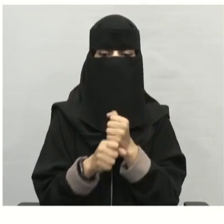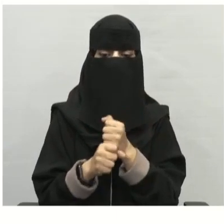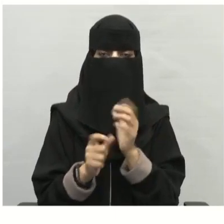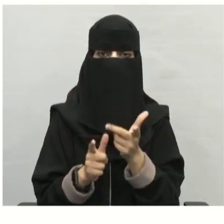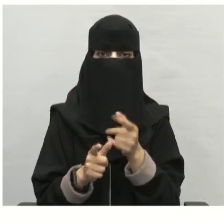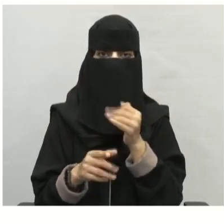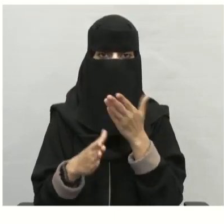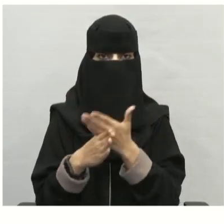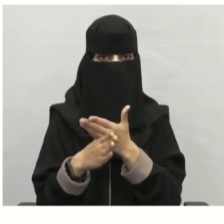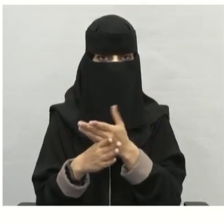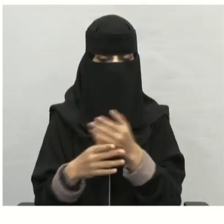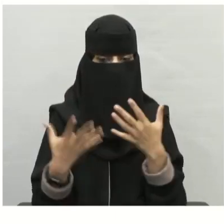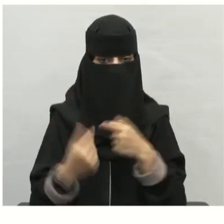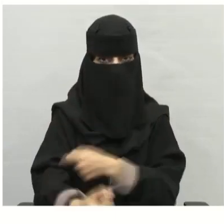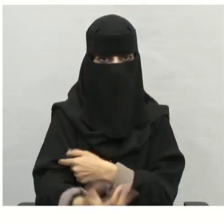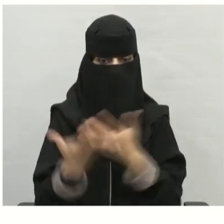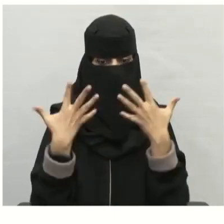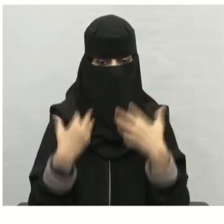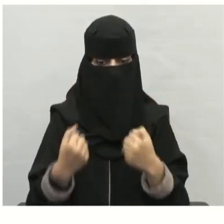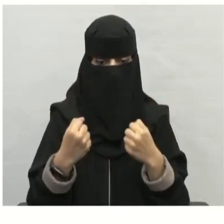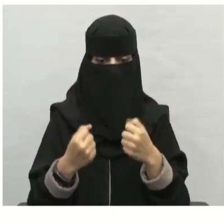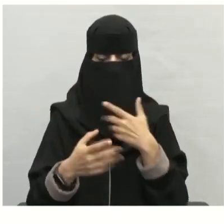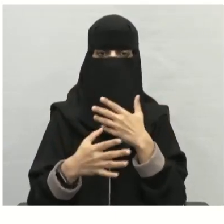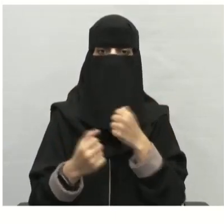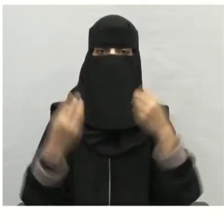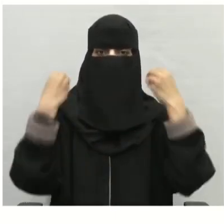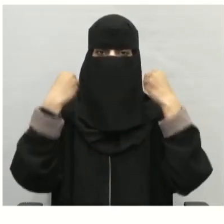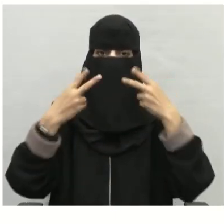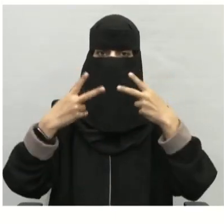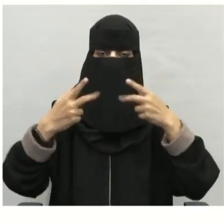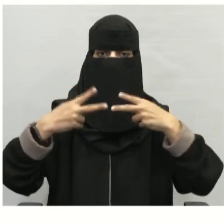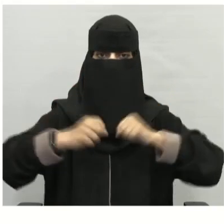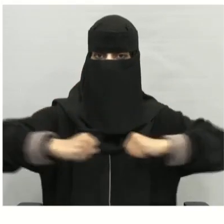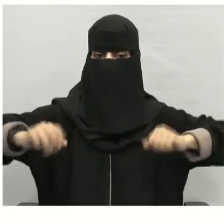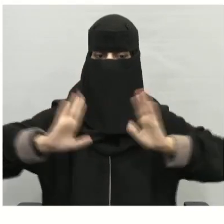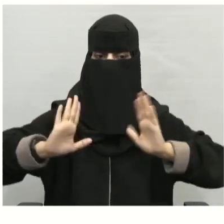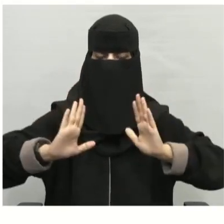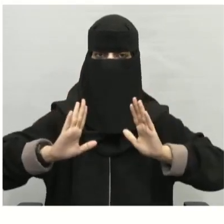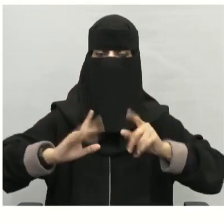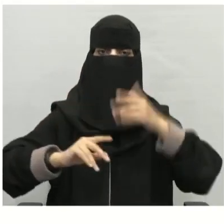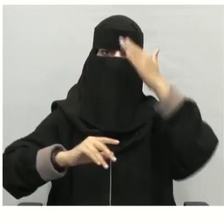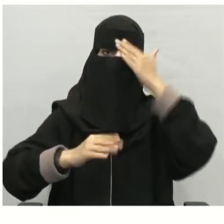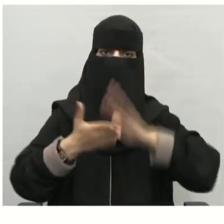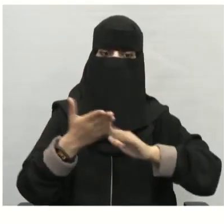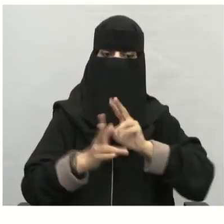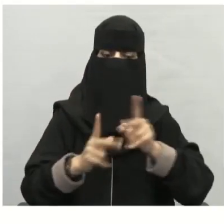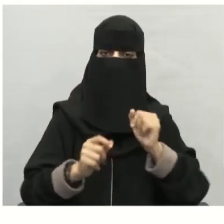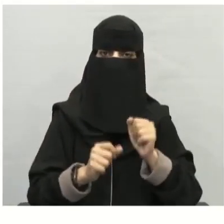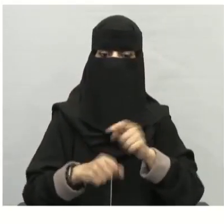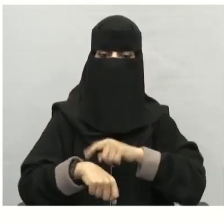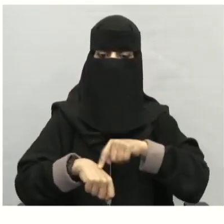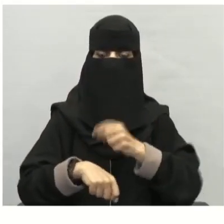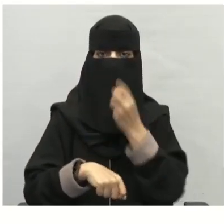هل من اجل الصحه المحافظه على الصحه المحافظه على من الامراض المزمنه اذا يلزمك النشاط البدني مدته